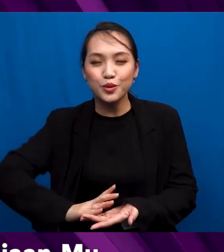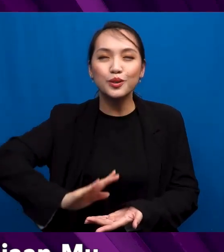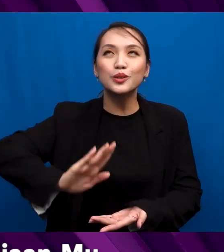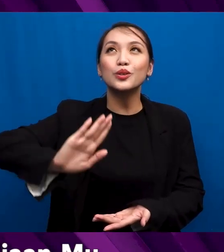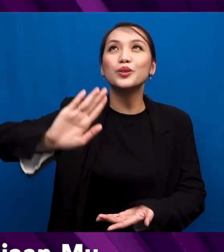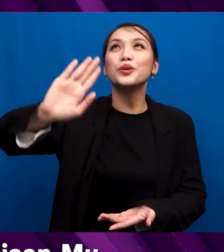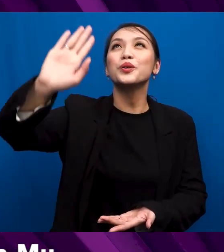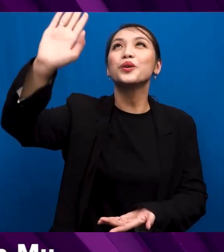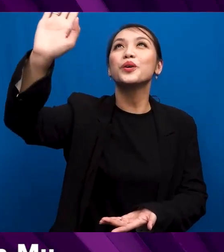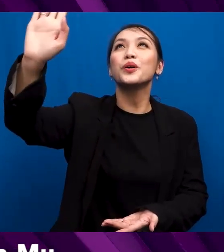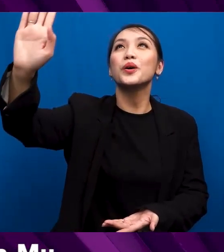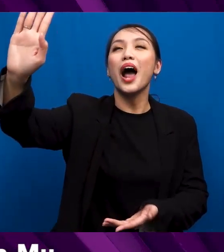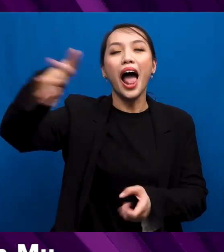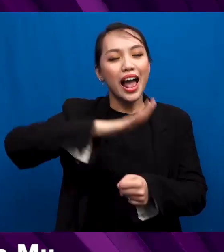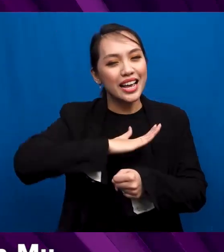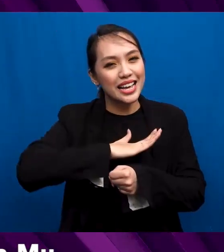kemuliaan-Mu.